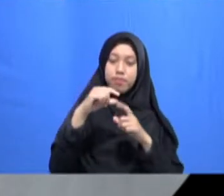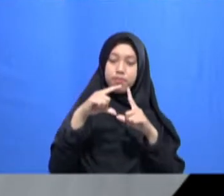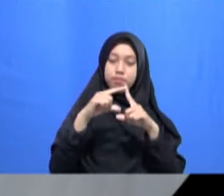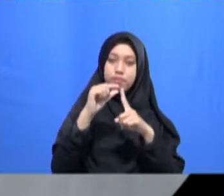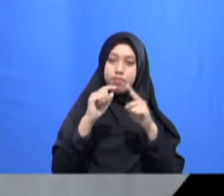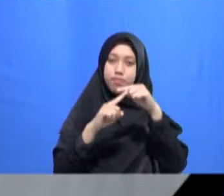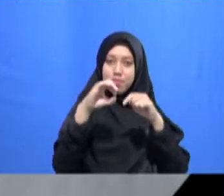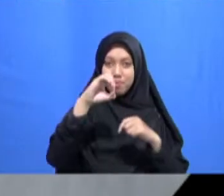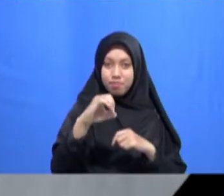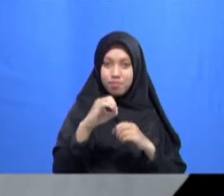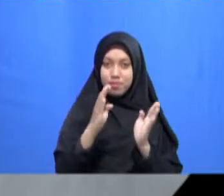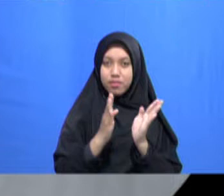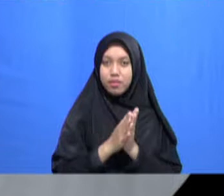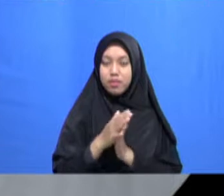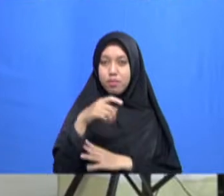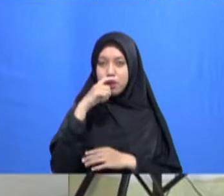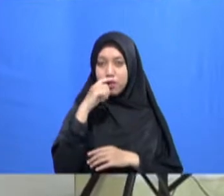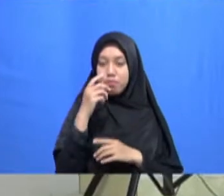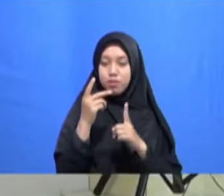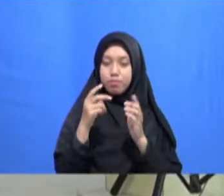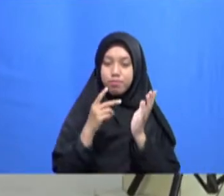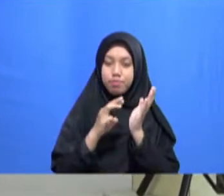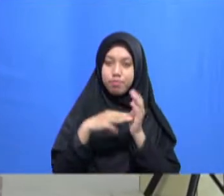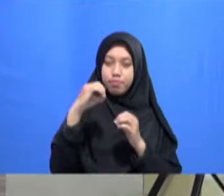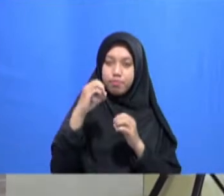Muhammad Afnan Rahmat SH.